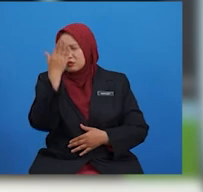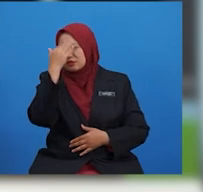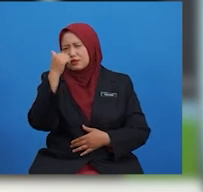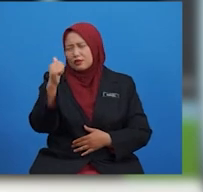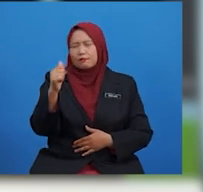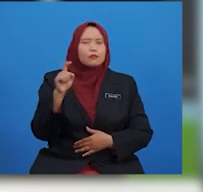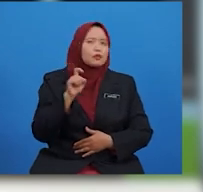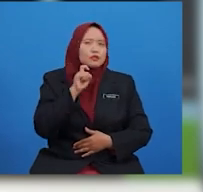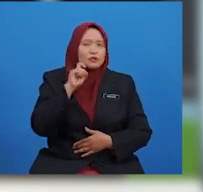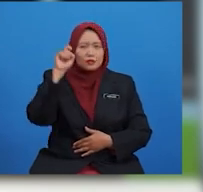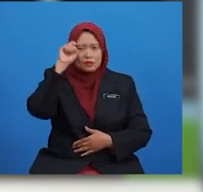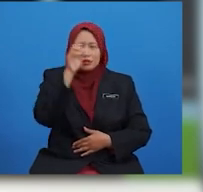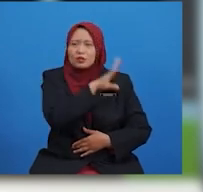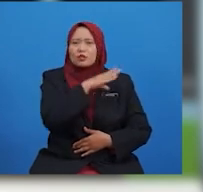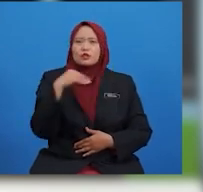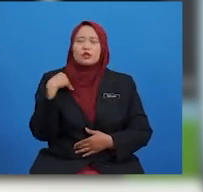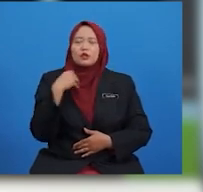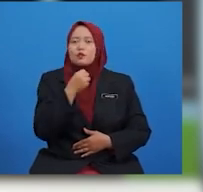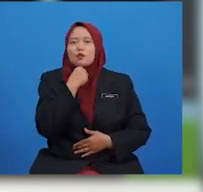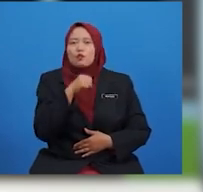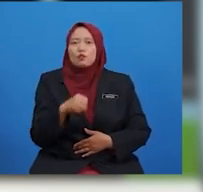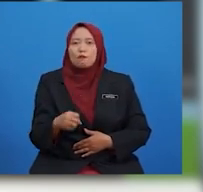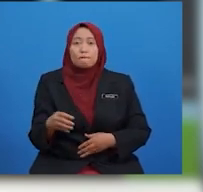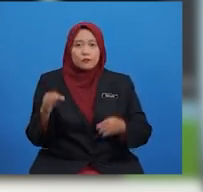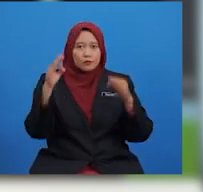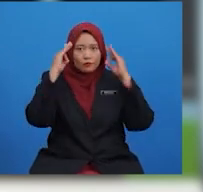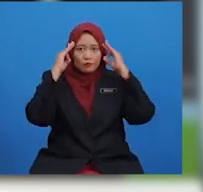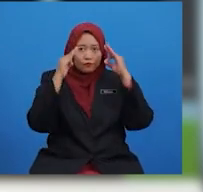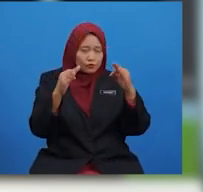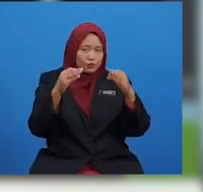umur menjadi fokus utama dalam perbincangan ini?